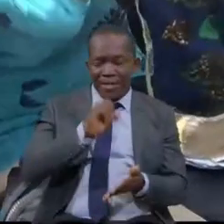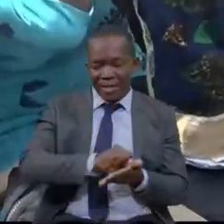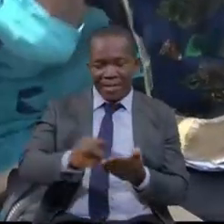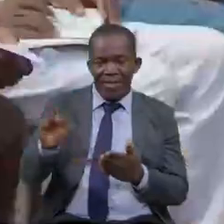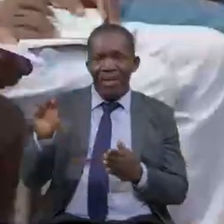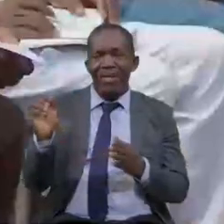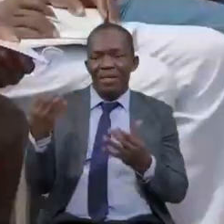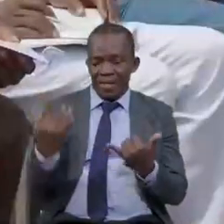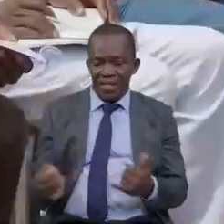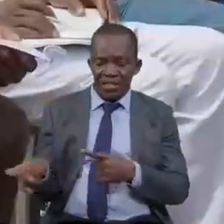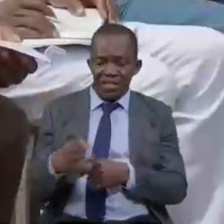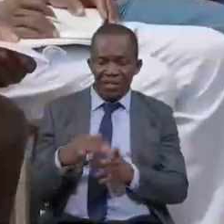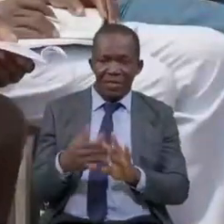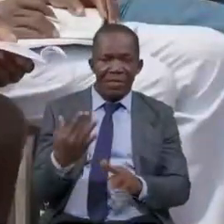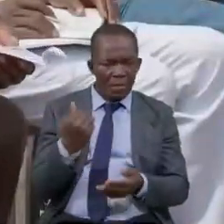Amen.